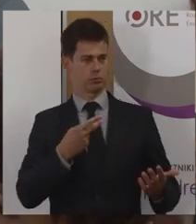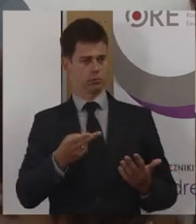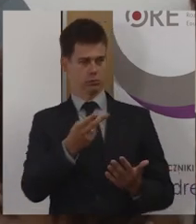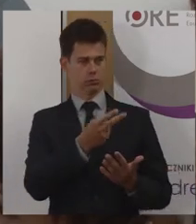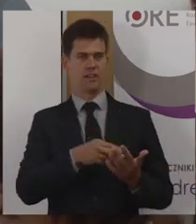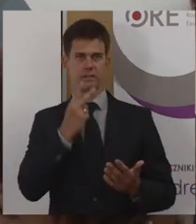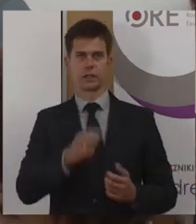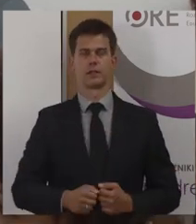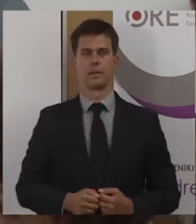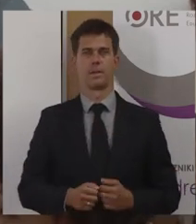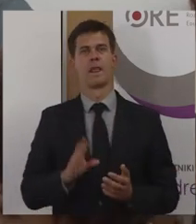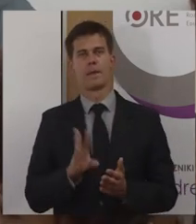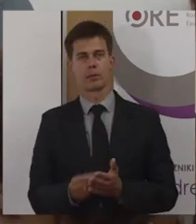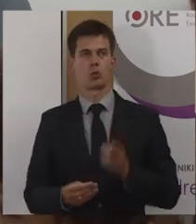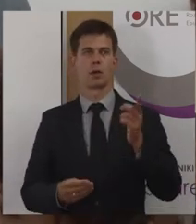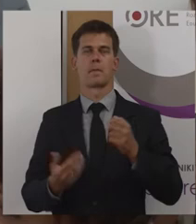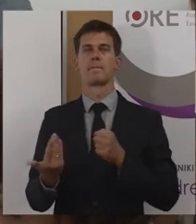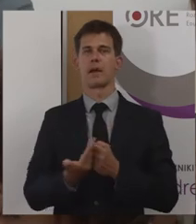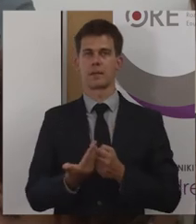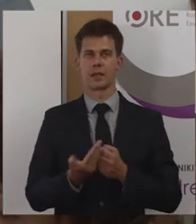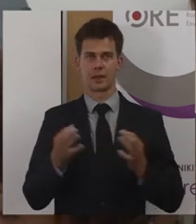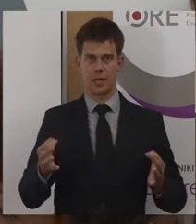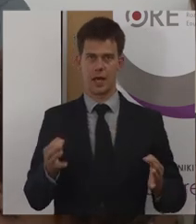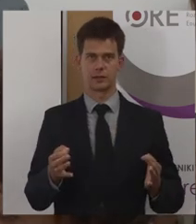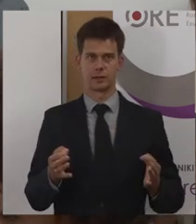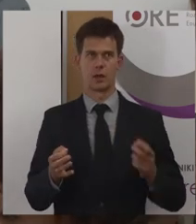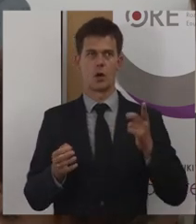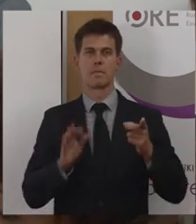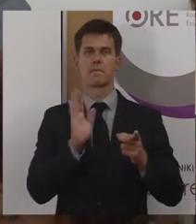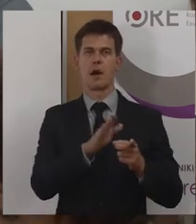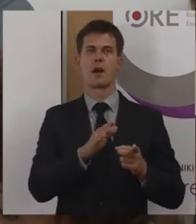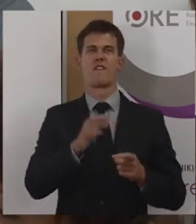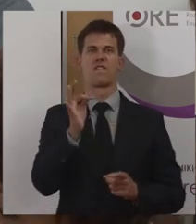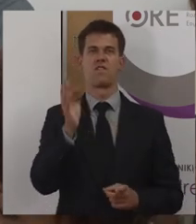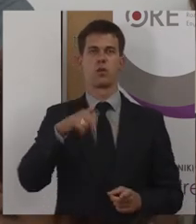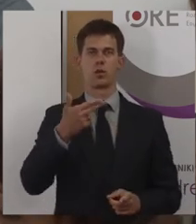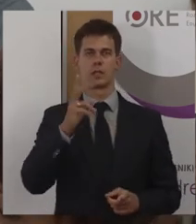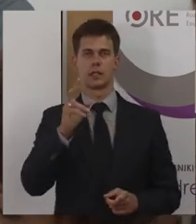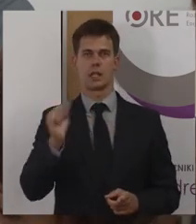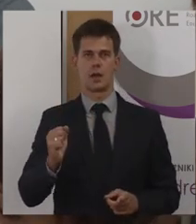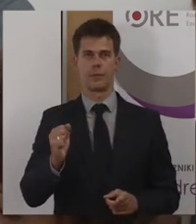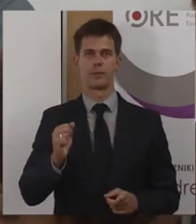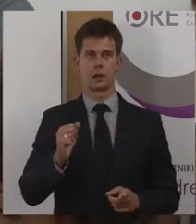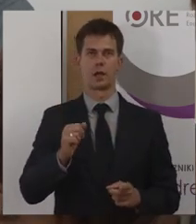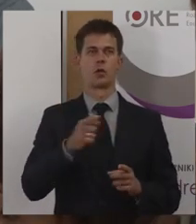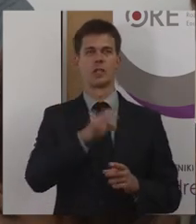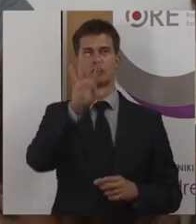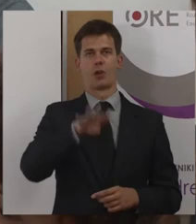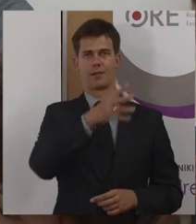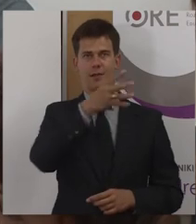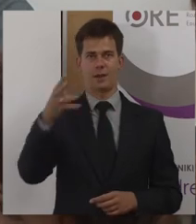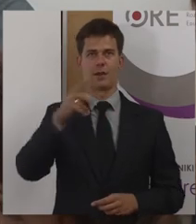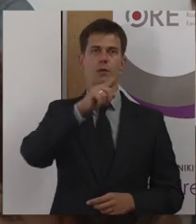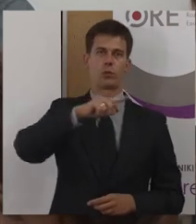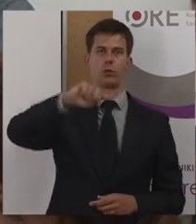Prosty przykład, te podręczniki do matematyki, które w tej chwili są, mamy tam wykresy funkcji, które są na siatce. Jest